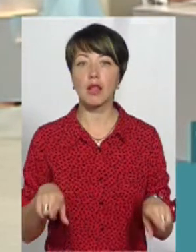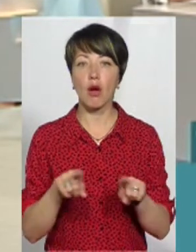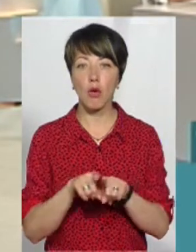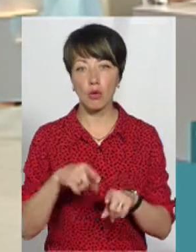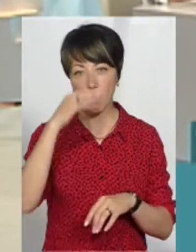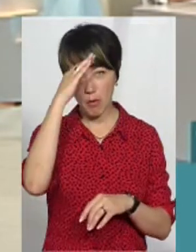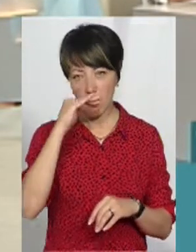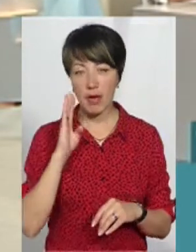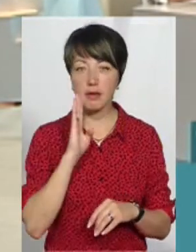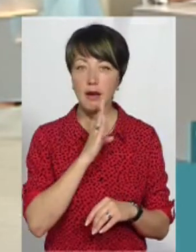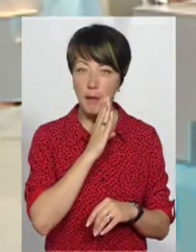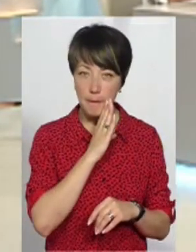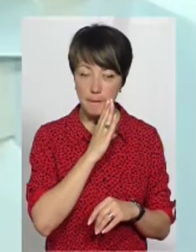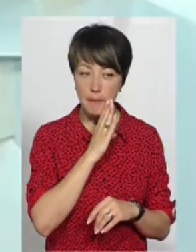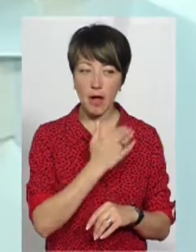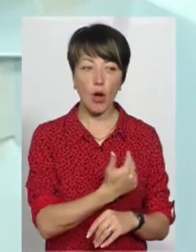щоб батькам